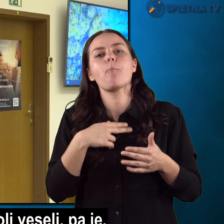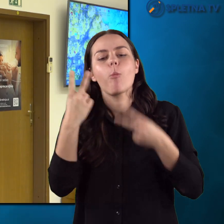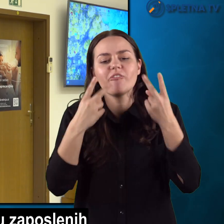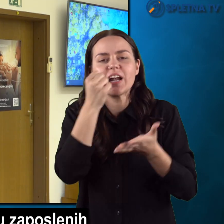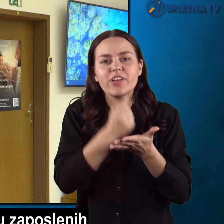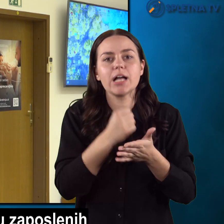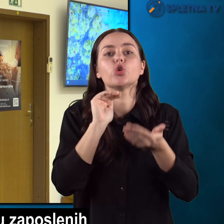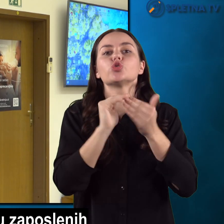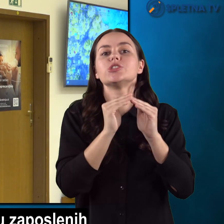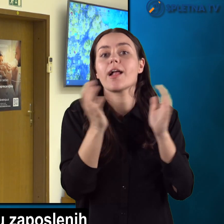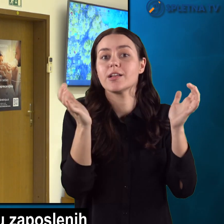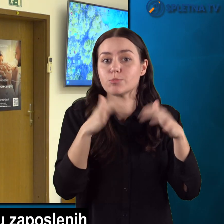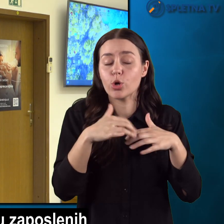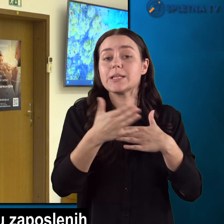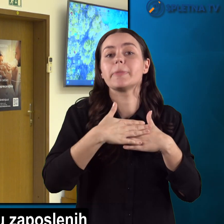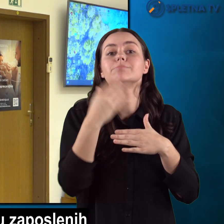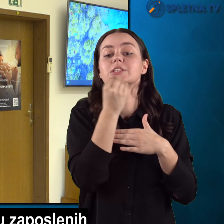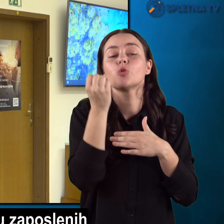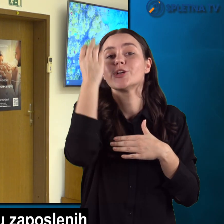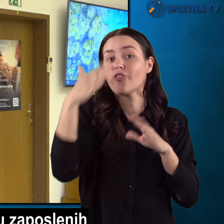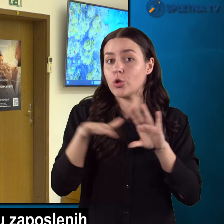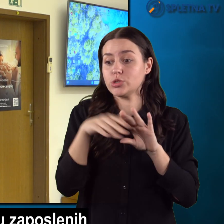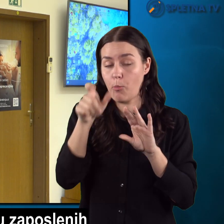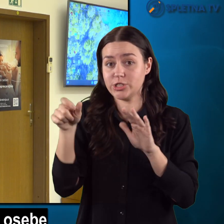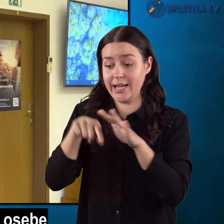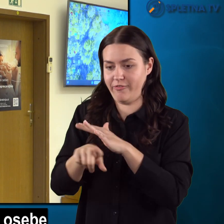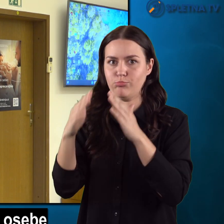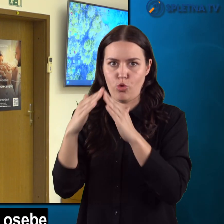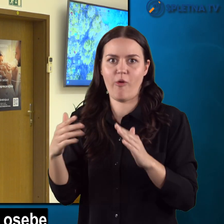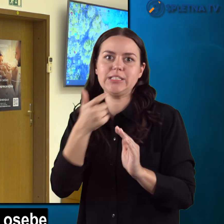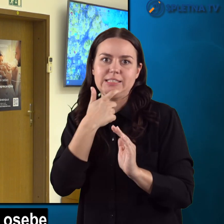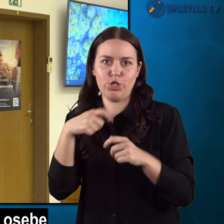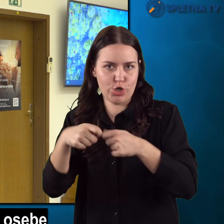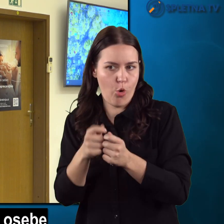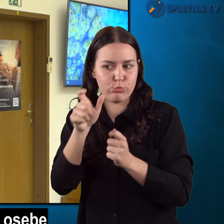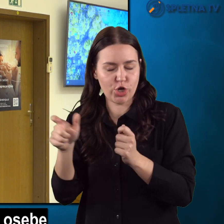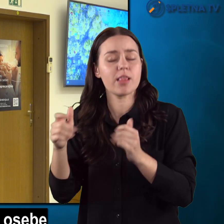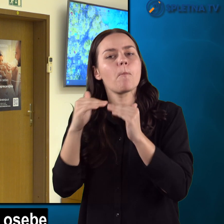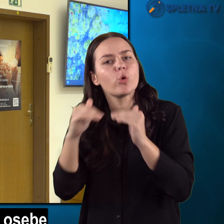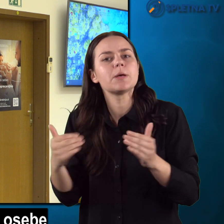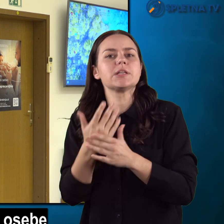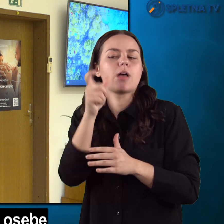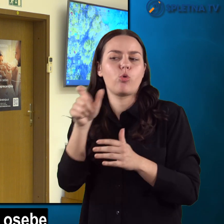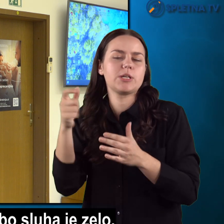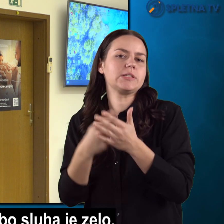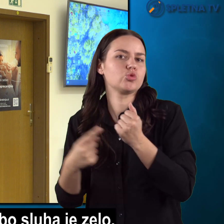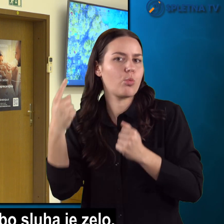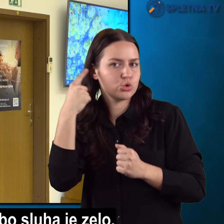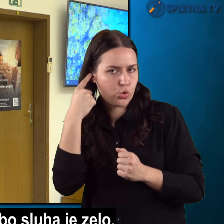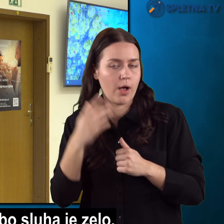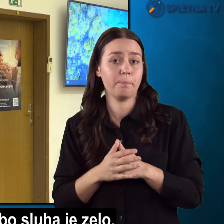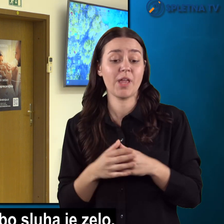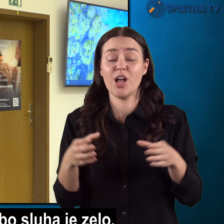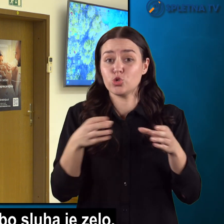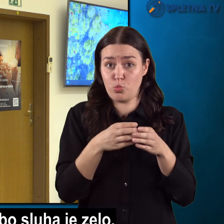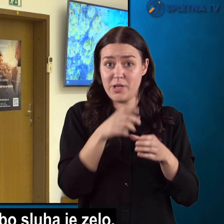zbornice pri izobraževanju zaposlenih v domovih za starejše občane, posebej za osebe z izgubo sluha. Skupina oseb z izgubo sluha